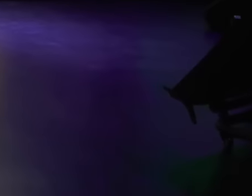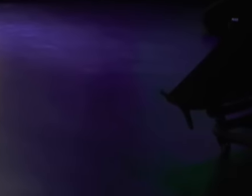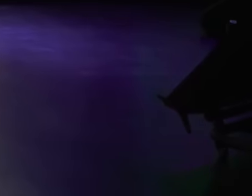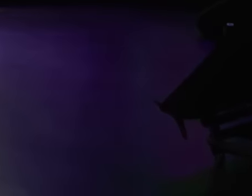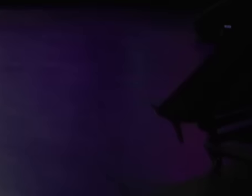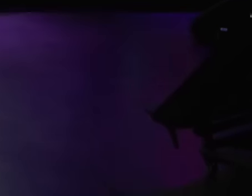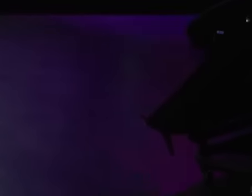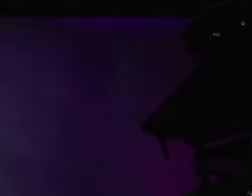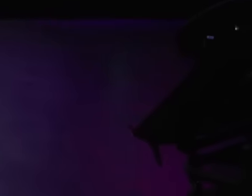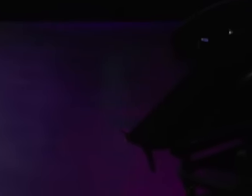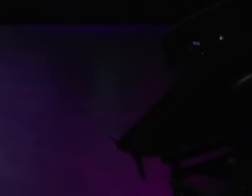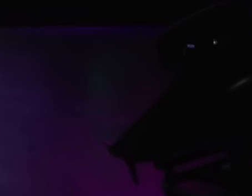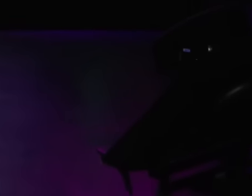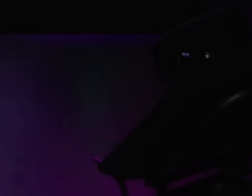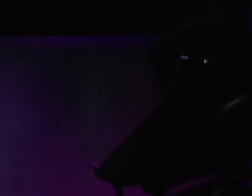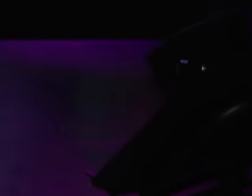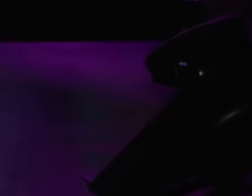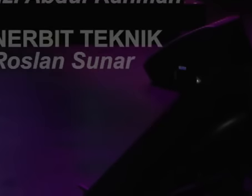allimna